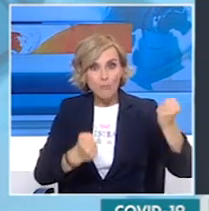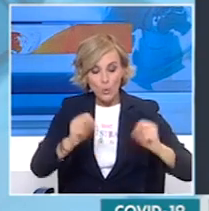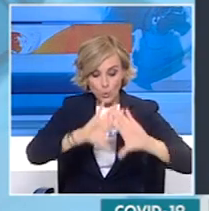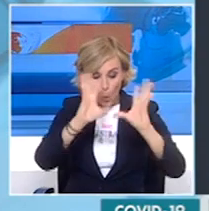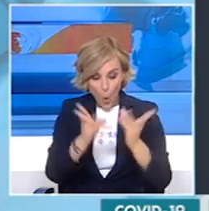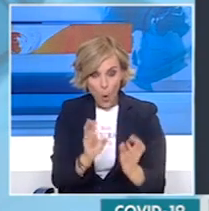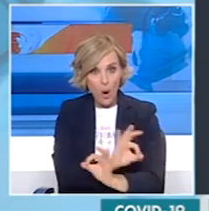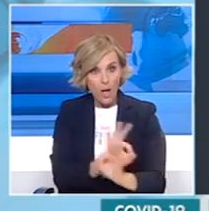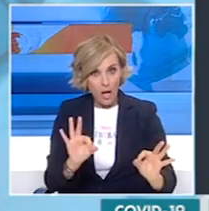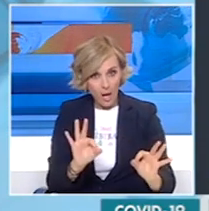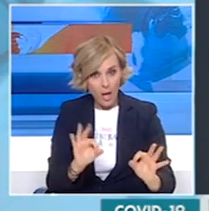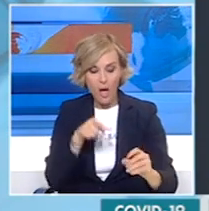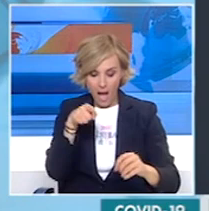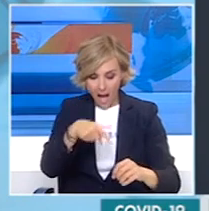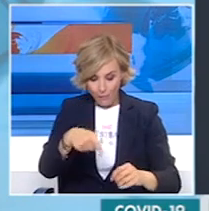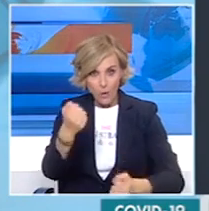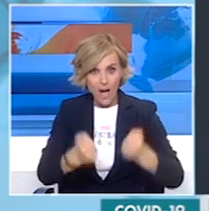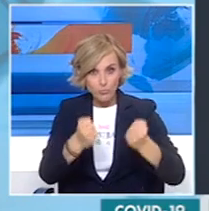πόρους και ειδικότερα από το επιχειρησιακό πρόγραμμα